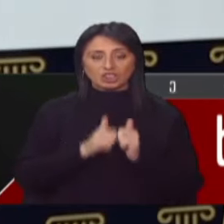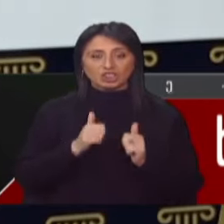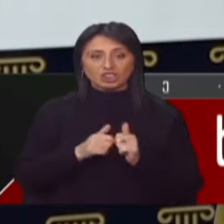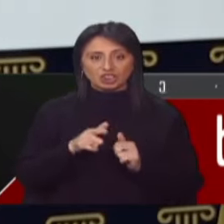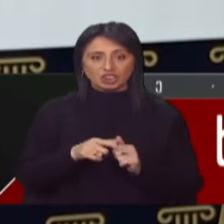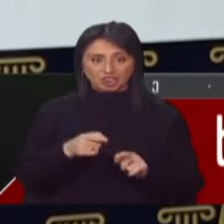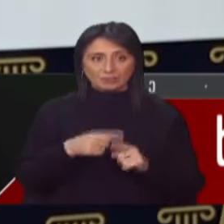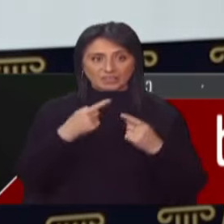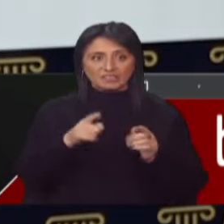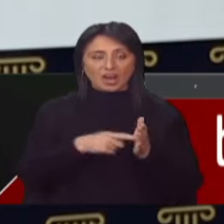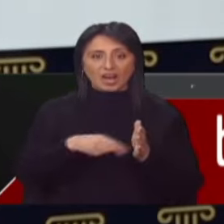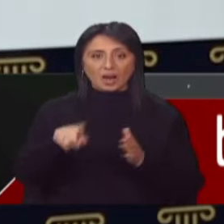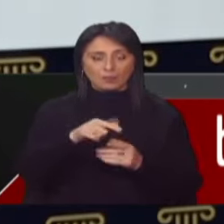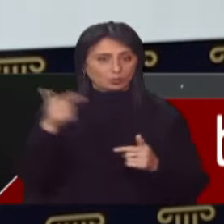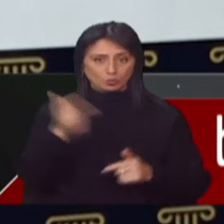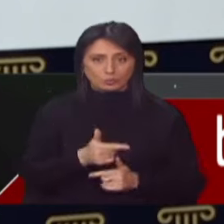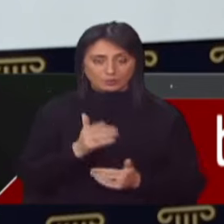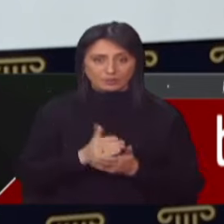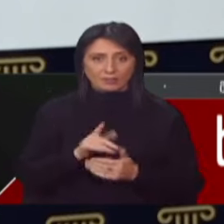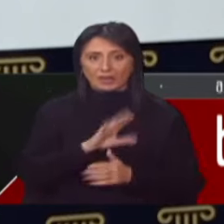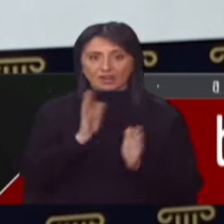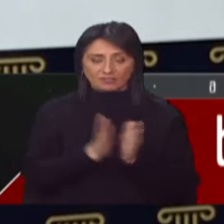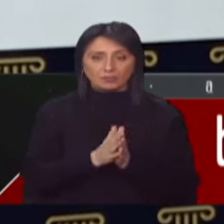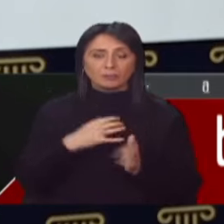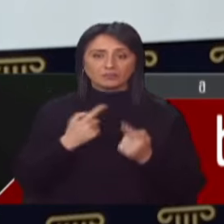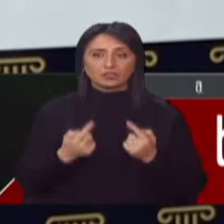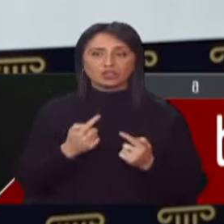khlme pretenziebis sva sagamozebo uzdrebis mimartulebit am tvalazrisit